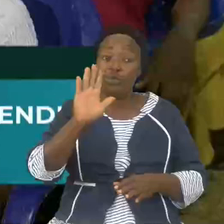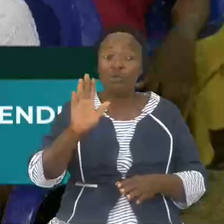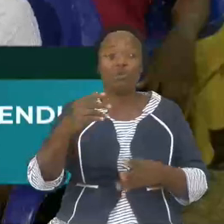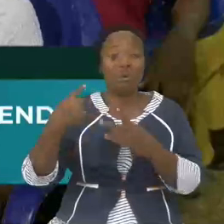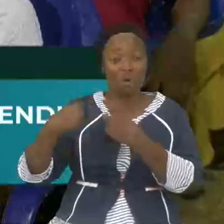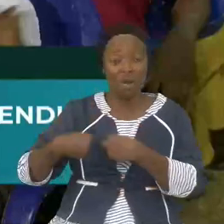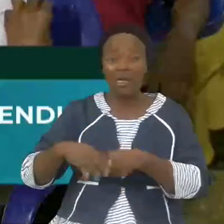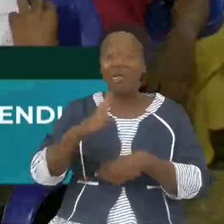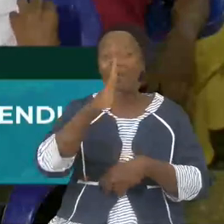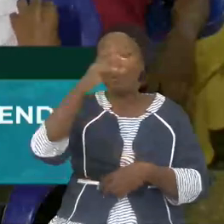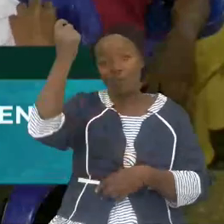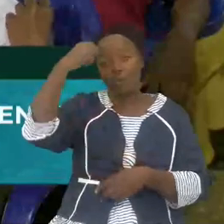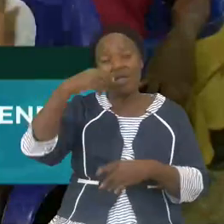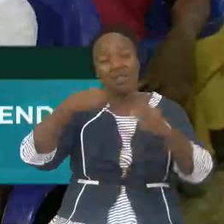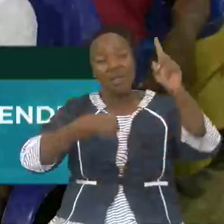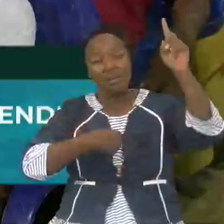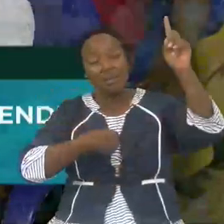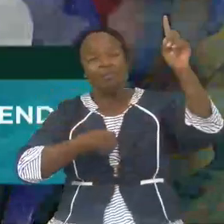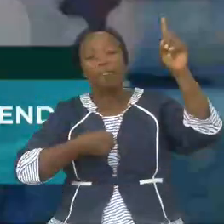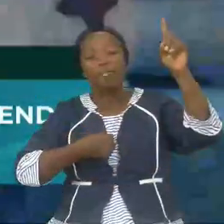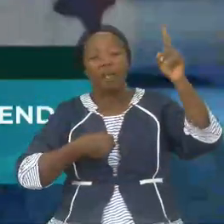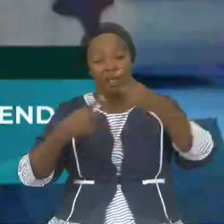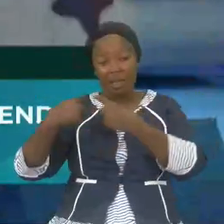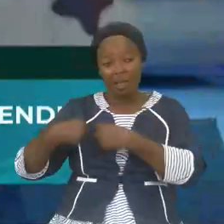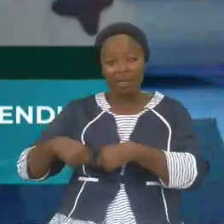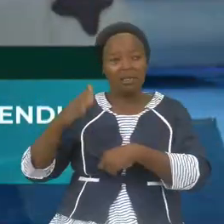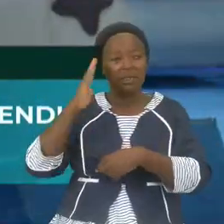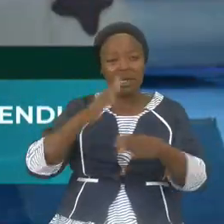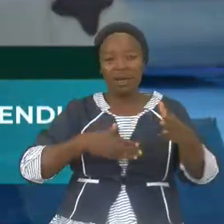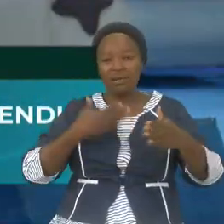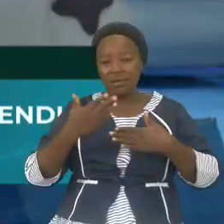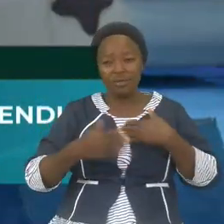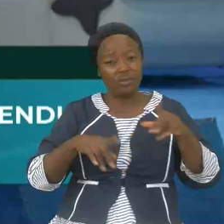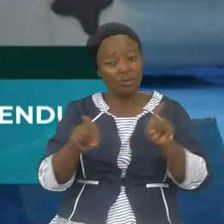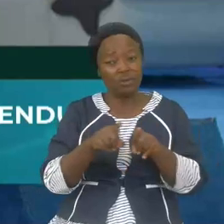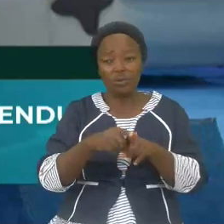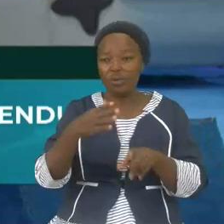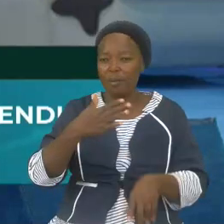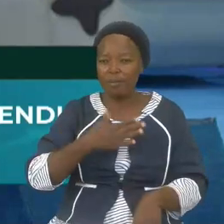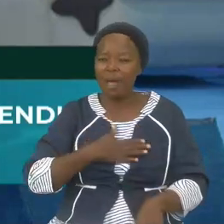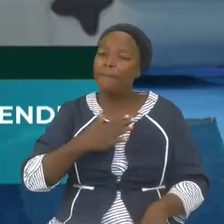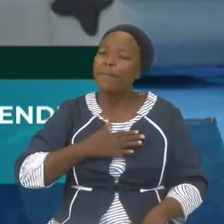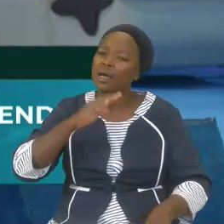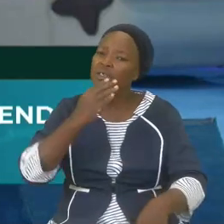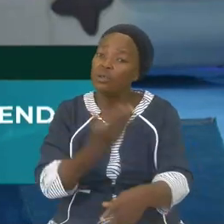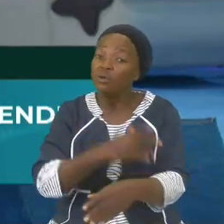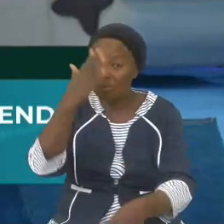15. Mon fils, si ton cœur est sage, mon cœur à moi sera dans la joie. Mon